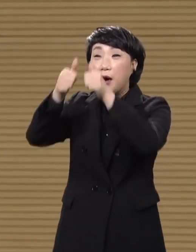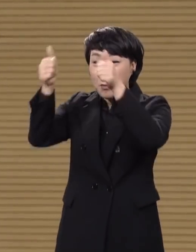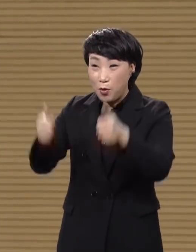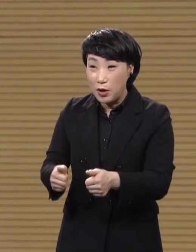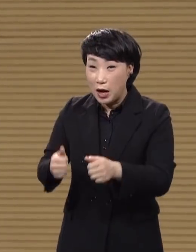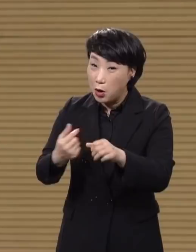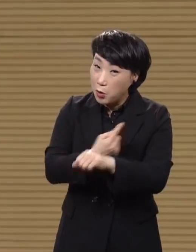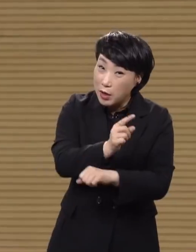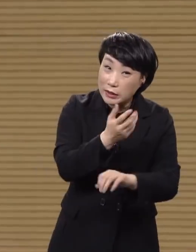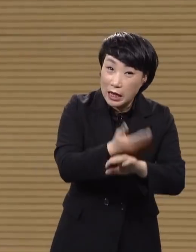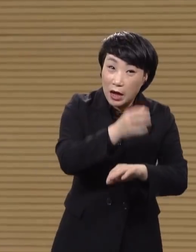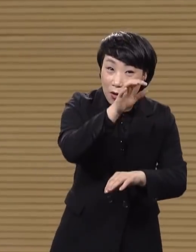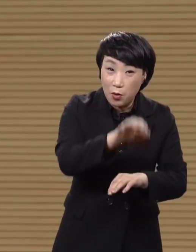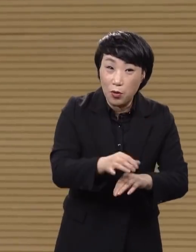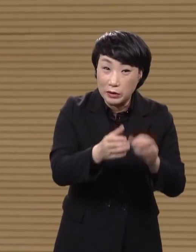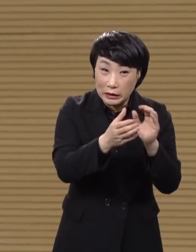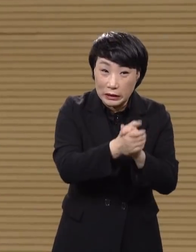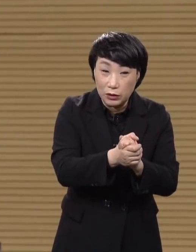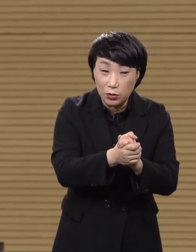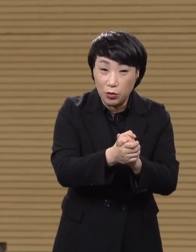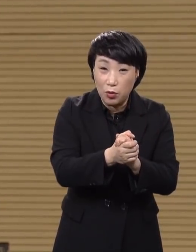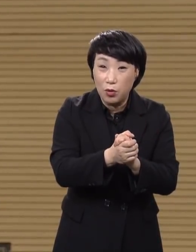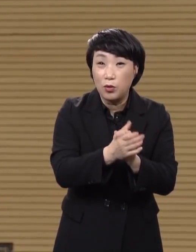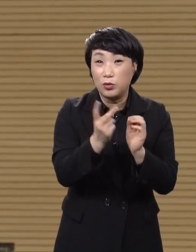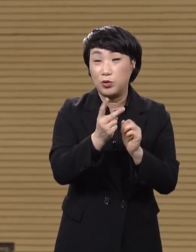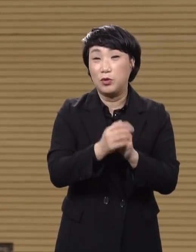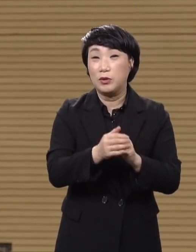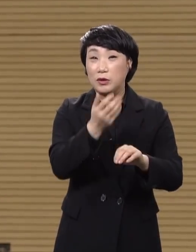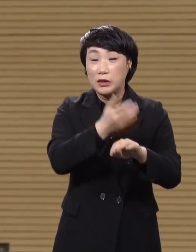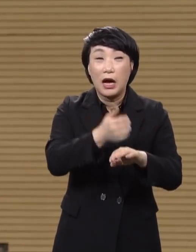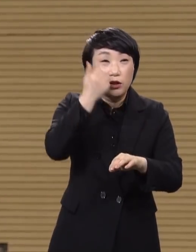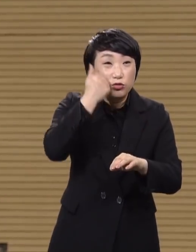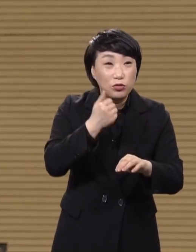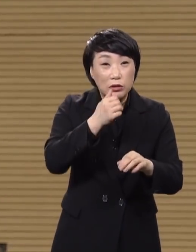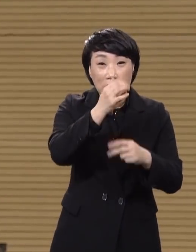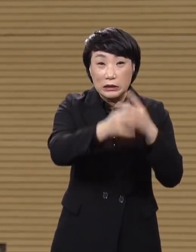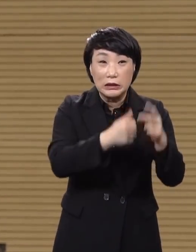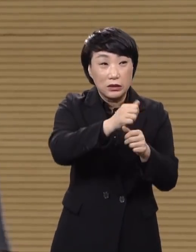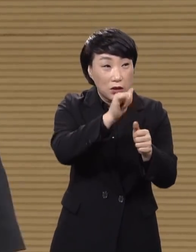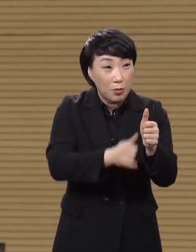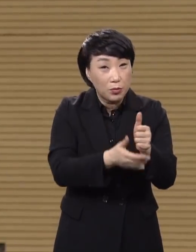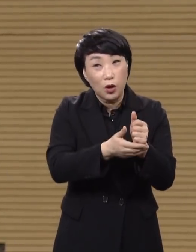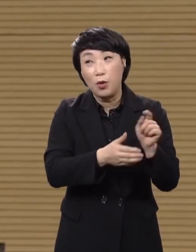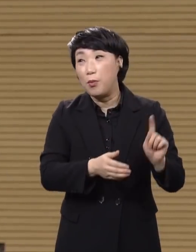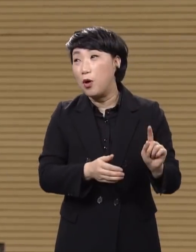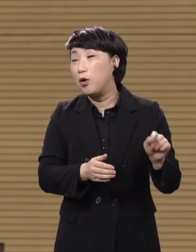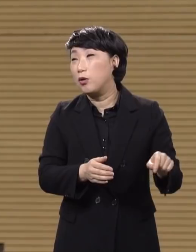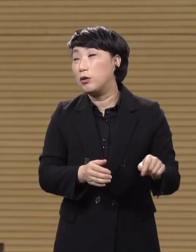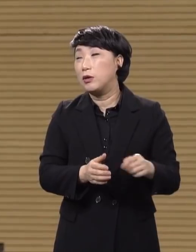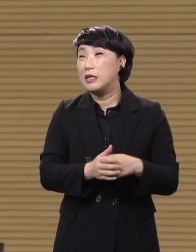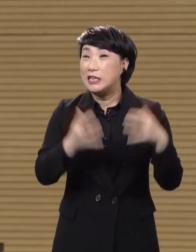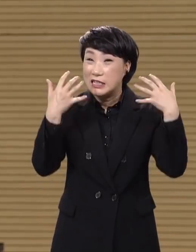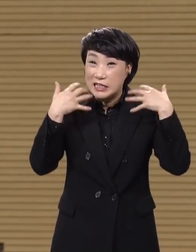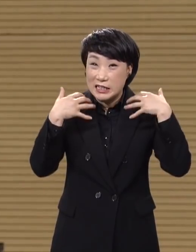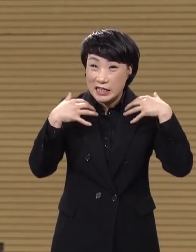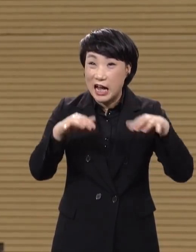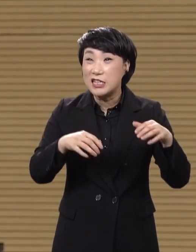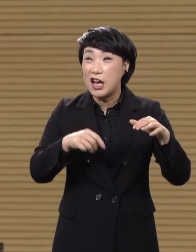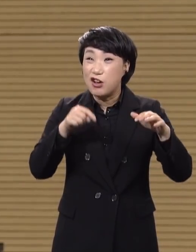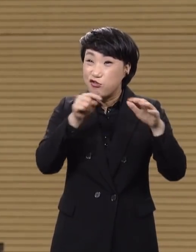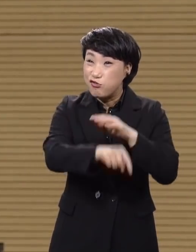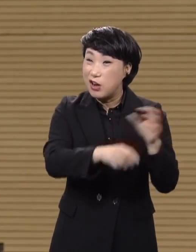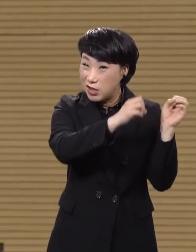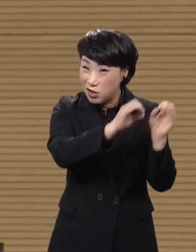다른 데다 기도하거나 다른 신을 섬기는 자는 사자불이나